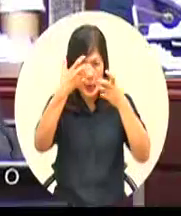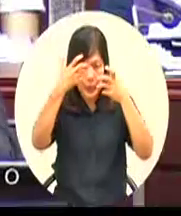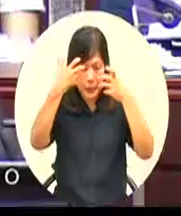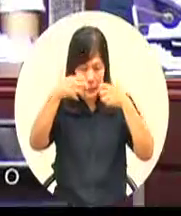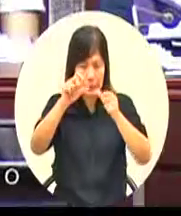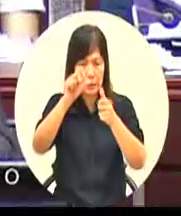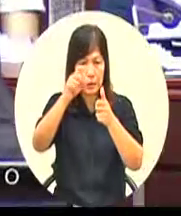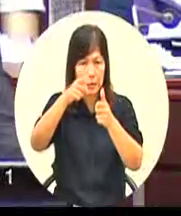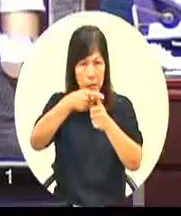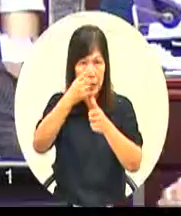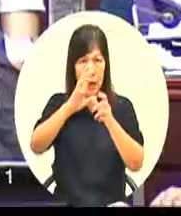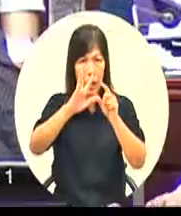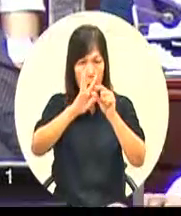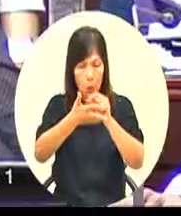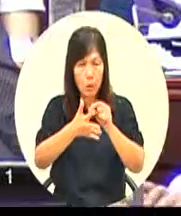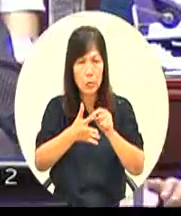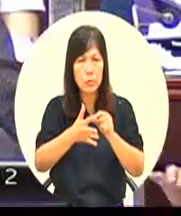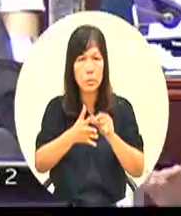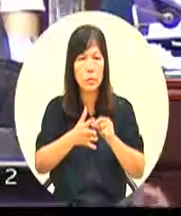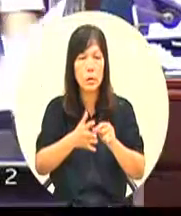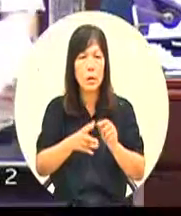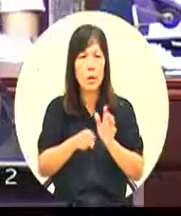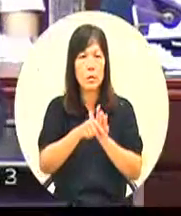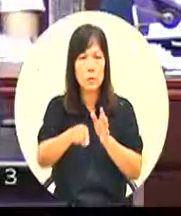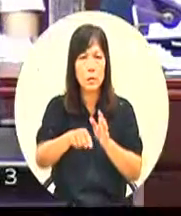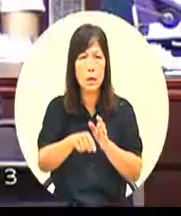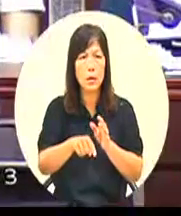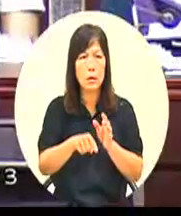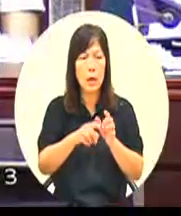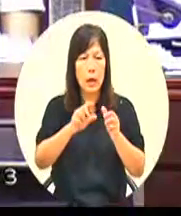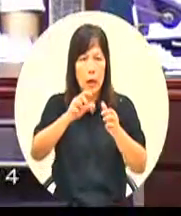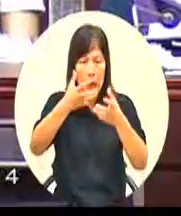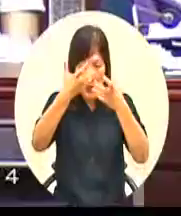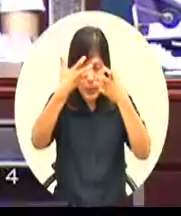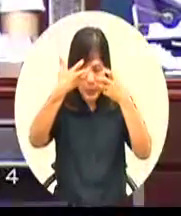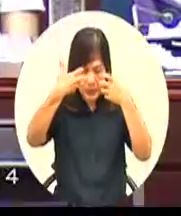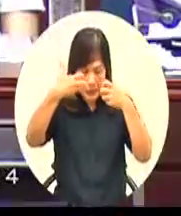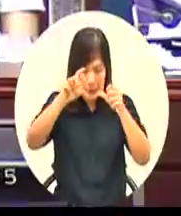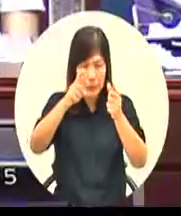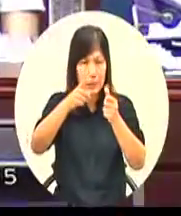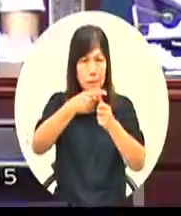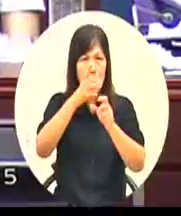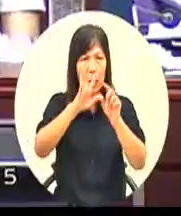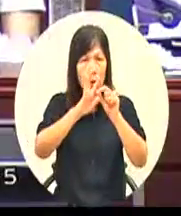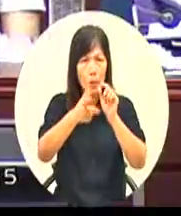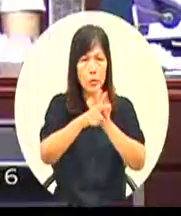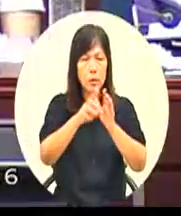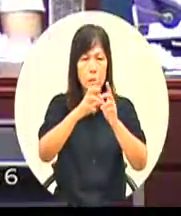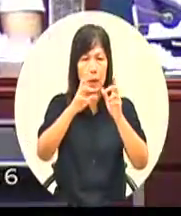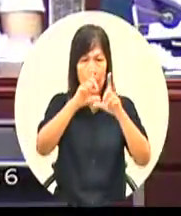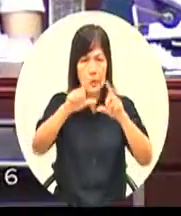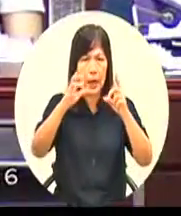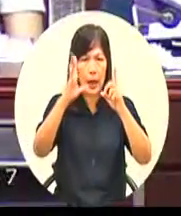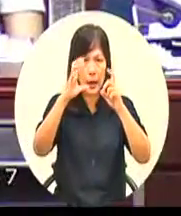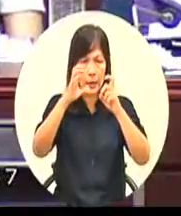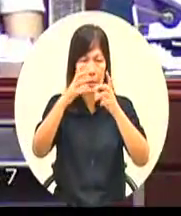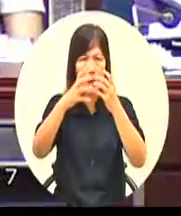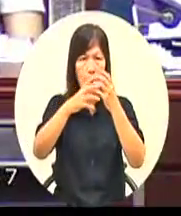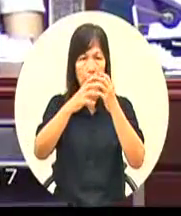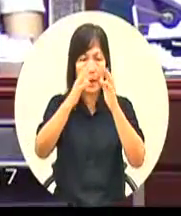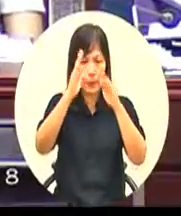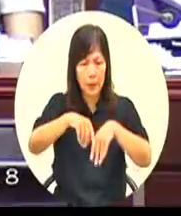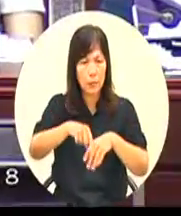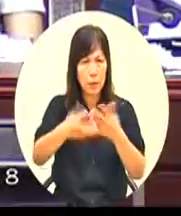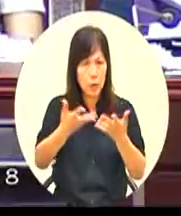小、 私甲国中，那、啊、这个是 私甲国中，你刚刚看到那个大礼堂倒塌的那个问